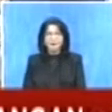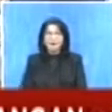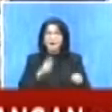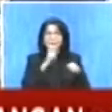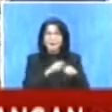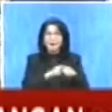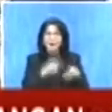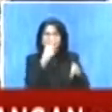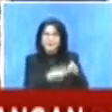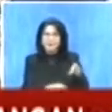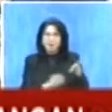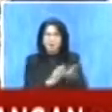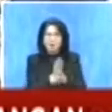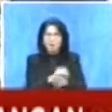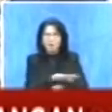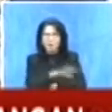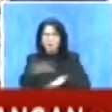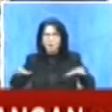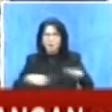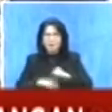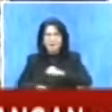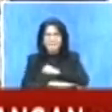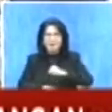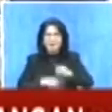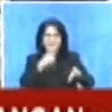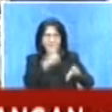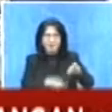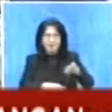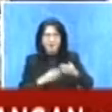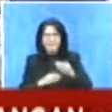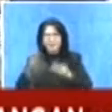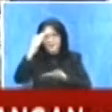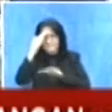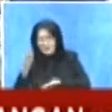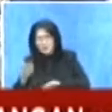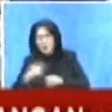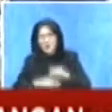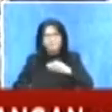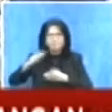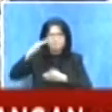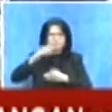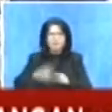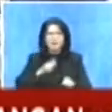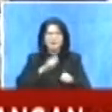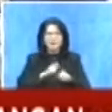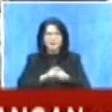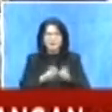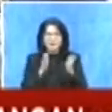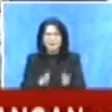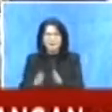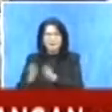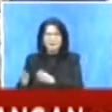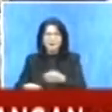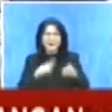melalui perluasan basis pajak, peningkatan kepatuhan, serta perbaikan tata kelola dan administrasi